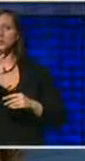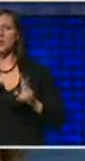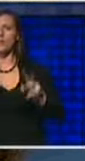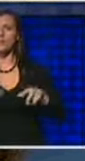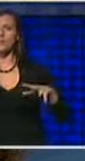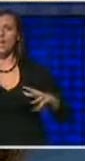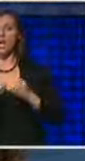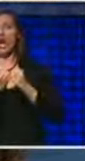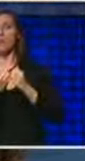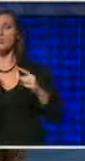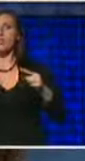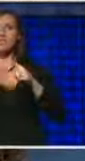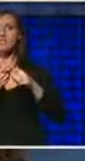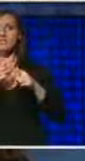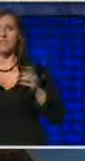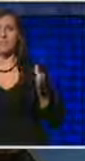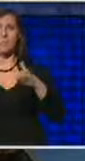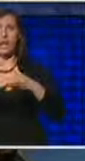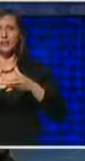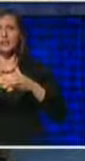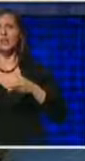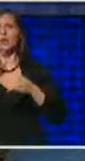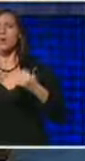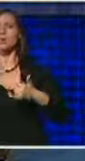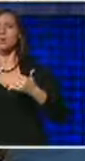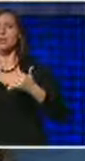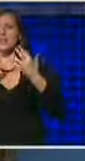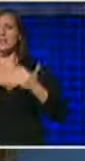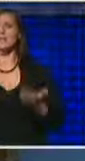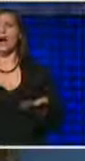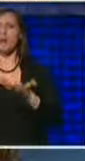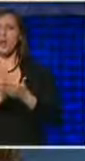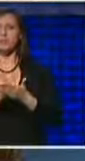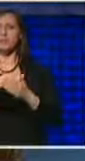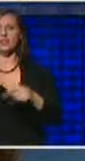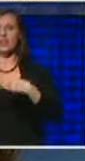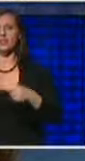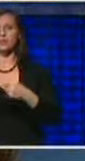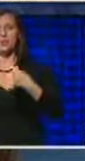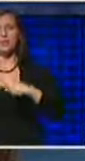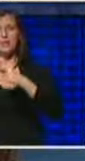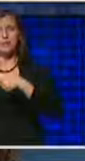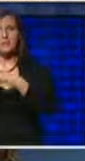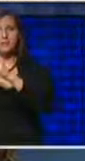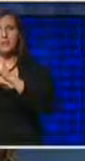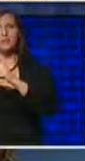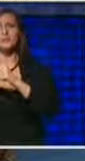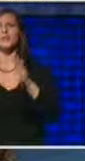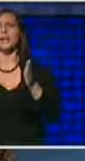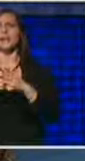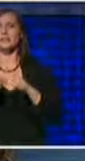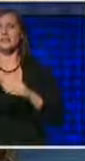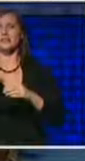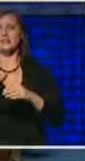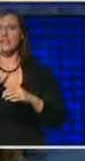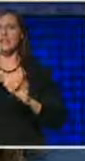egy kialakult fix szavazóbázisunk. Azt gondoljuk, hogy ez a most elért eredmény alkalmas arra, hogy innét folytassuk az építkezést, és